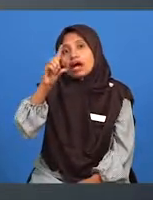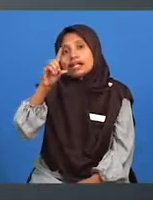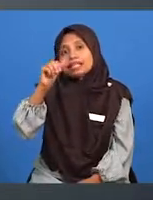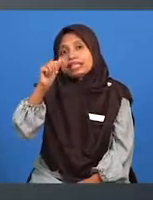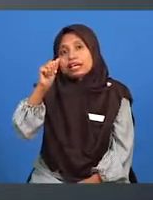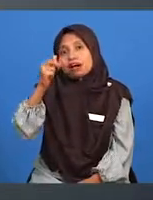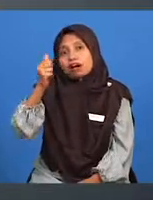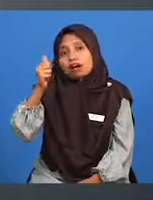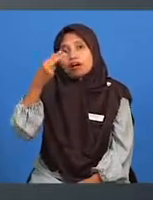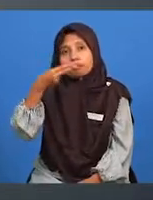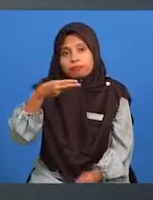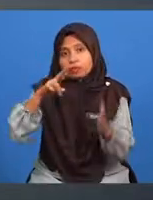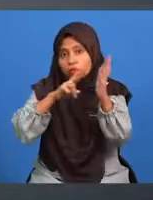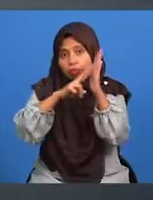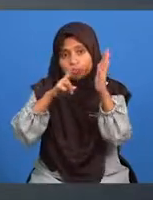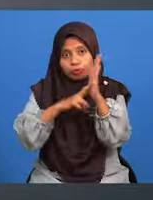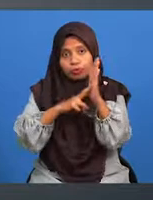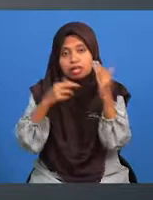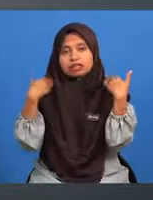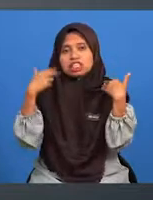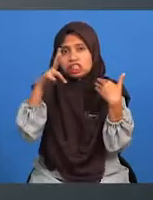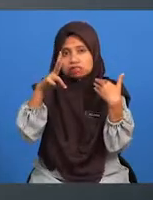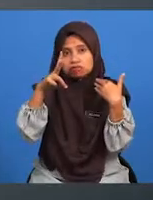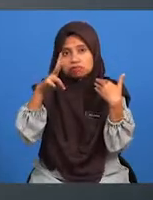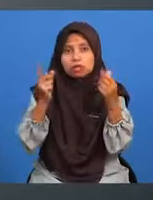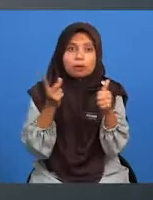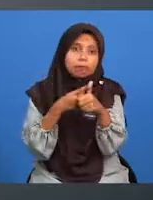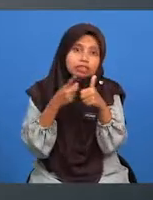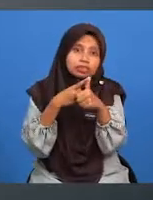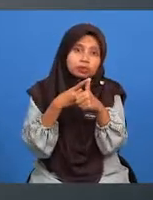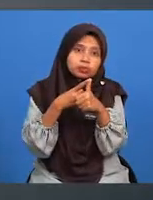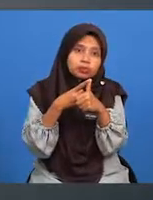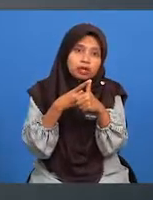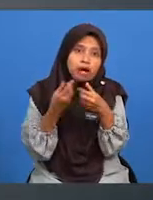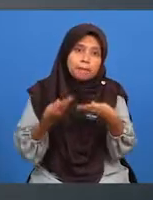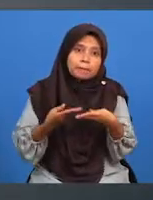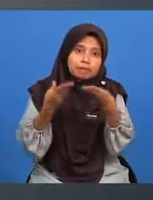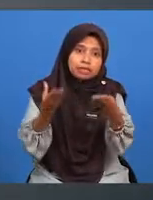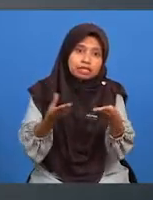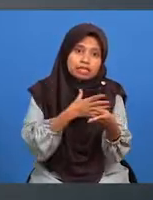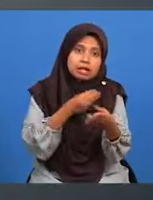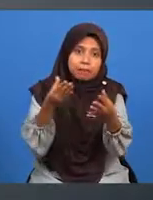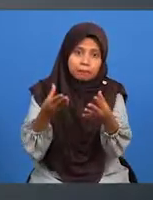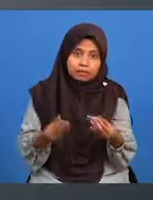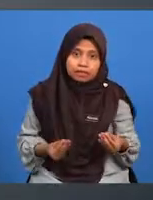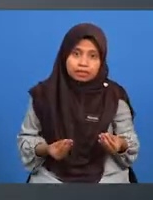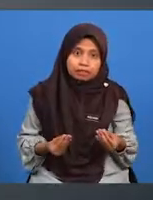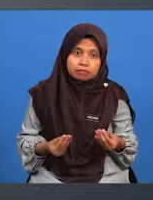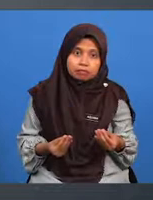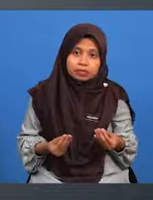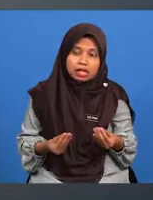ini mempunyai tiga rukun, iaitu pertama, pemberi dan penerima